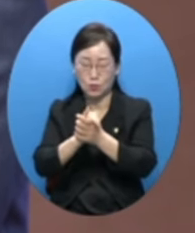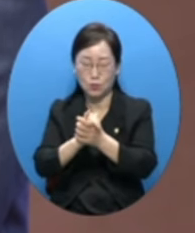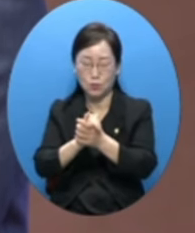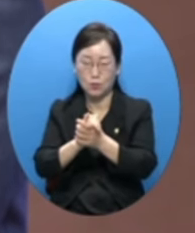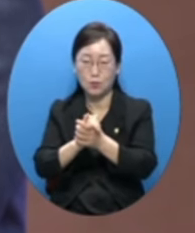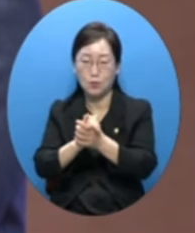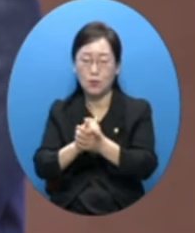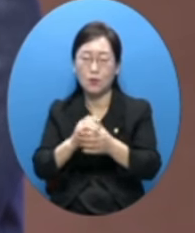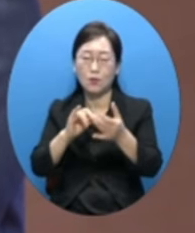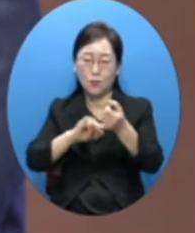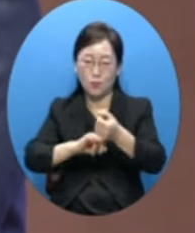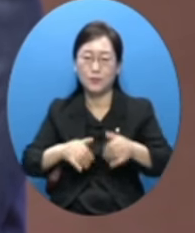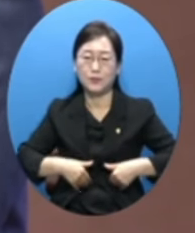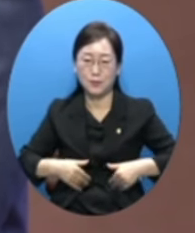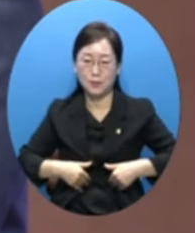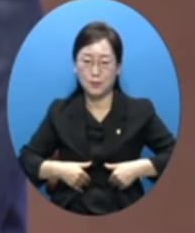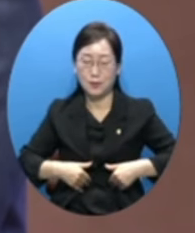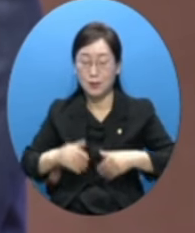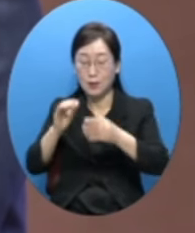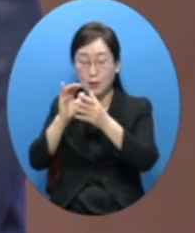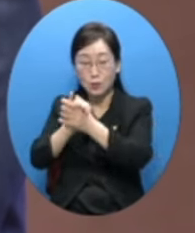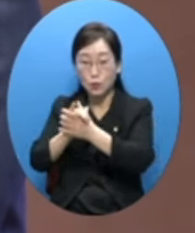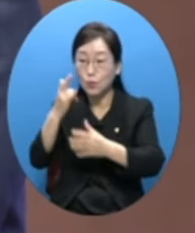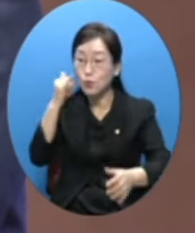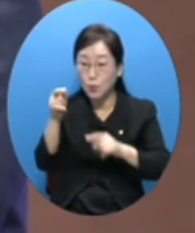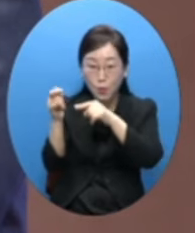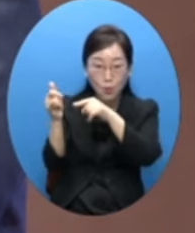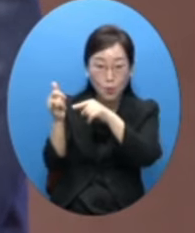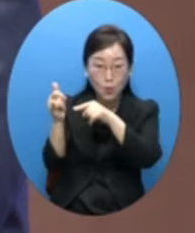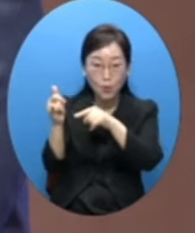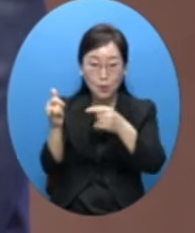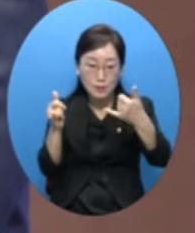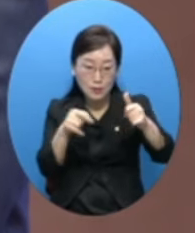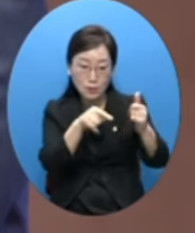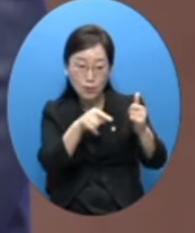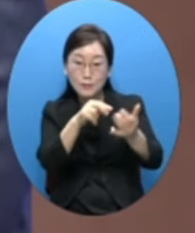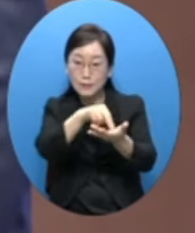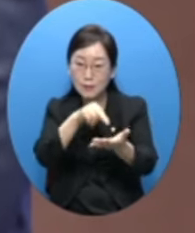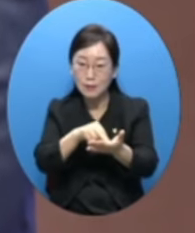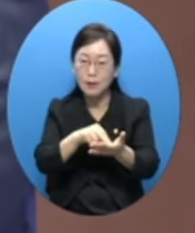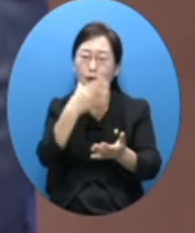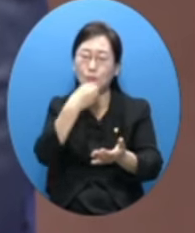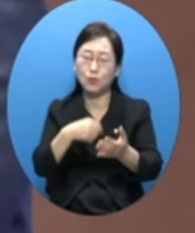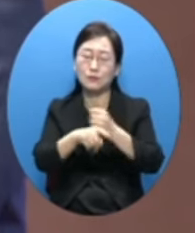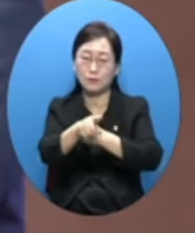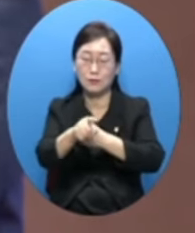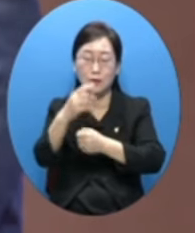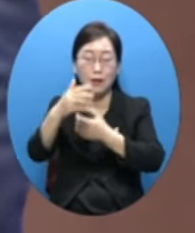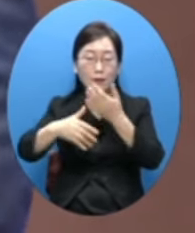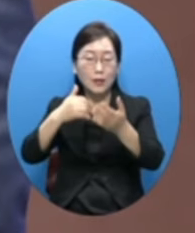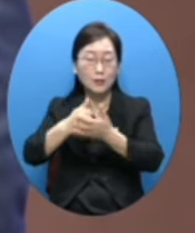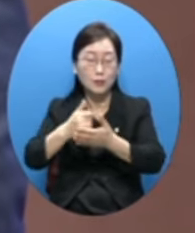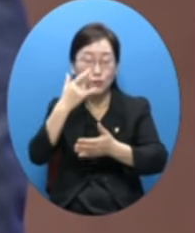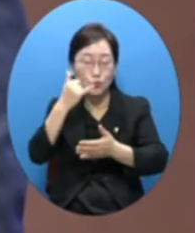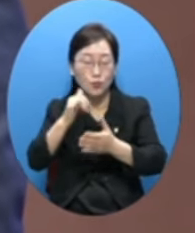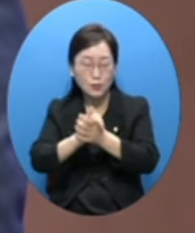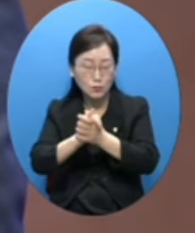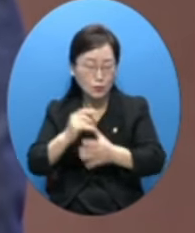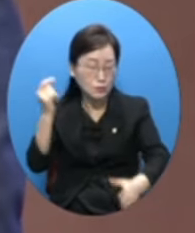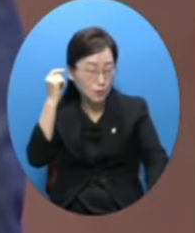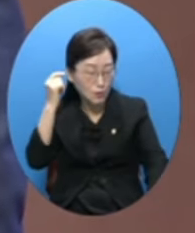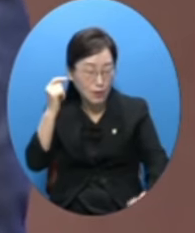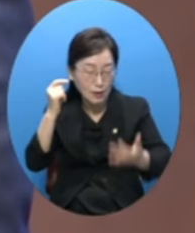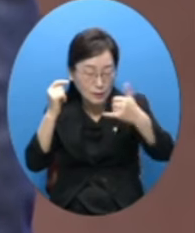기도하는 부모를 가진 자녀는 복된 자녀입니다. 왜냐하면 하나님께서 부모님의 기도를 들으시고 일생을 책임져 주시기